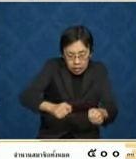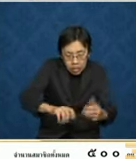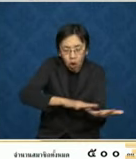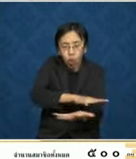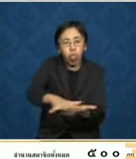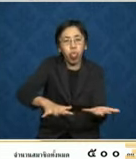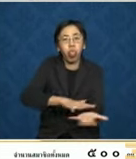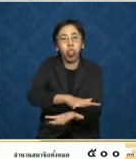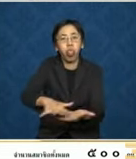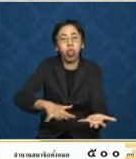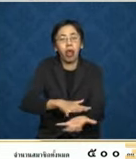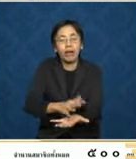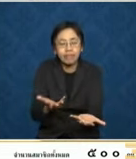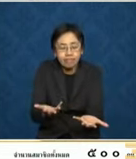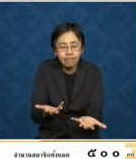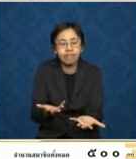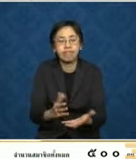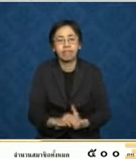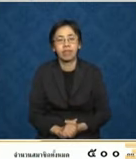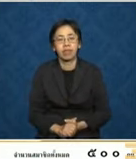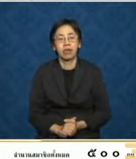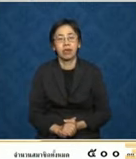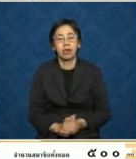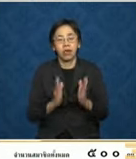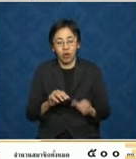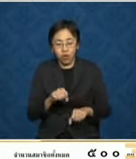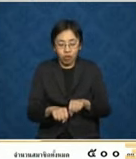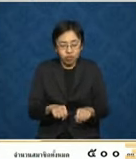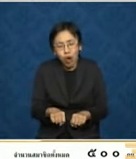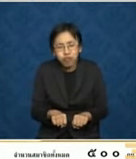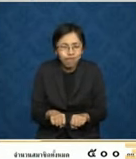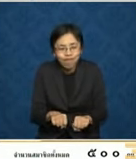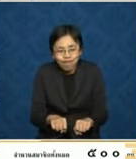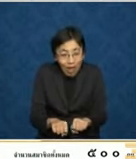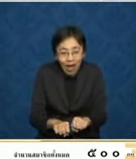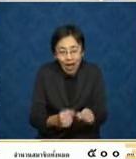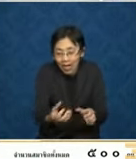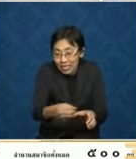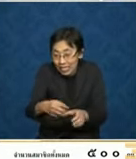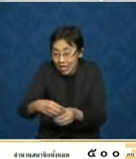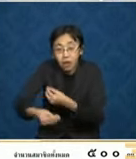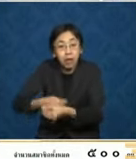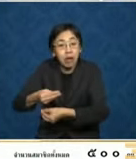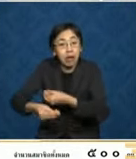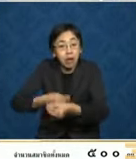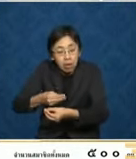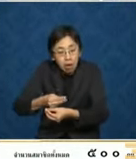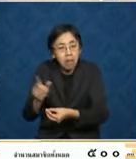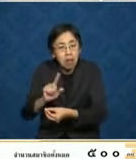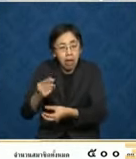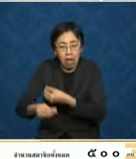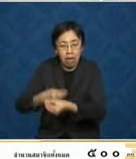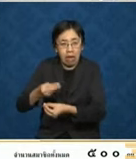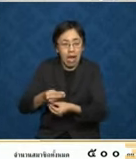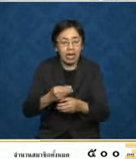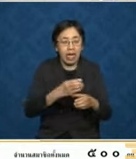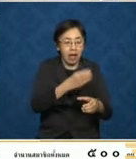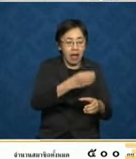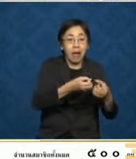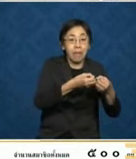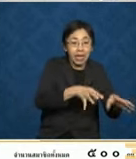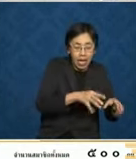นกันนะครับแต่สิ่งที่ซาเล้งเอาไปเก็บไปได้ก็ไปมีการคัดแยกเพื่อไปขายอันนี้เป็นแก้ว